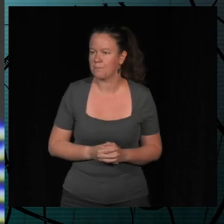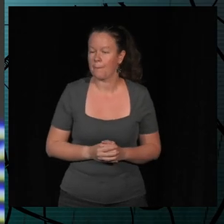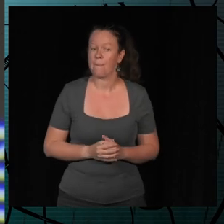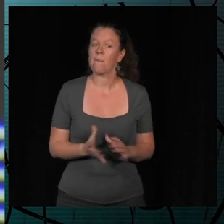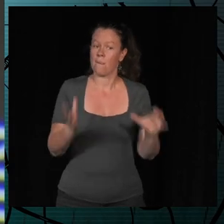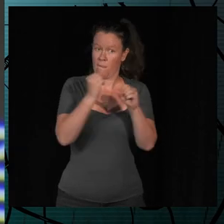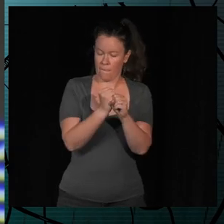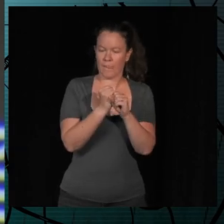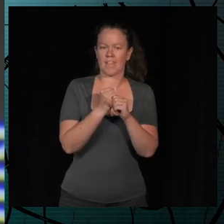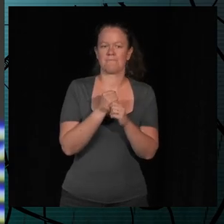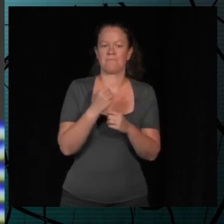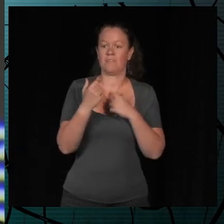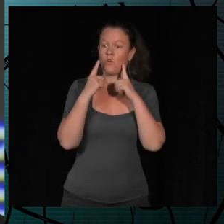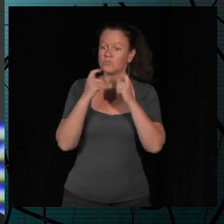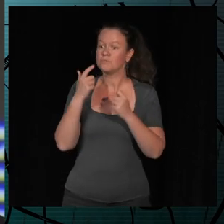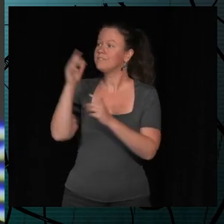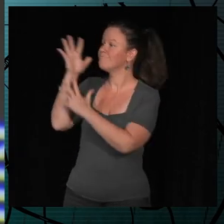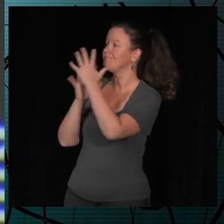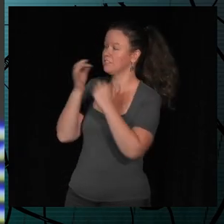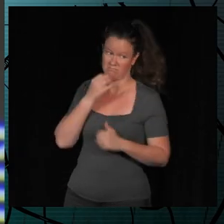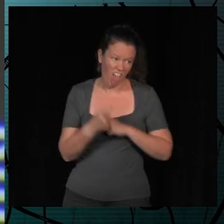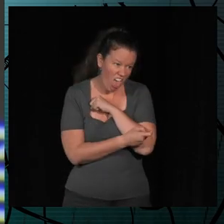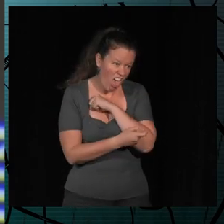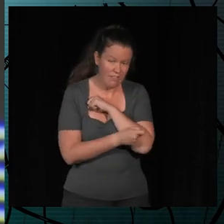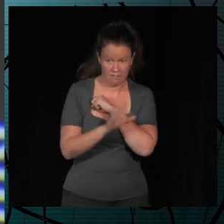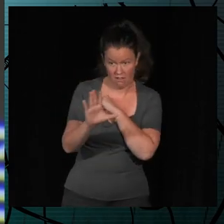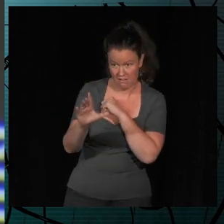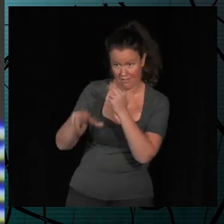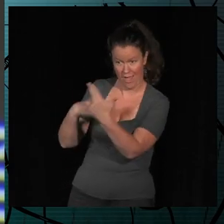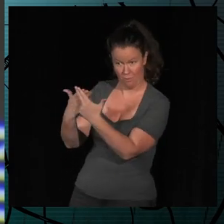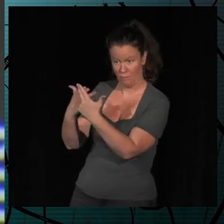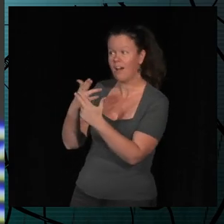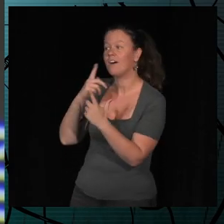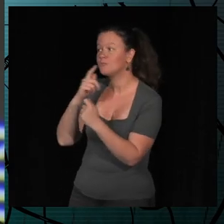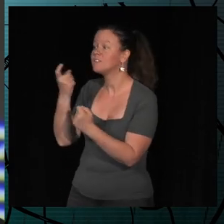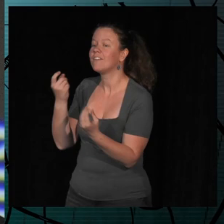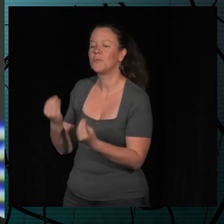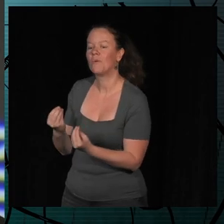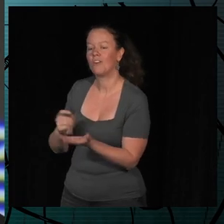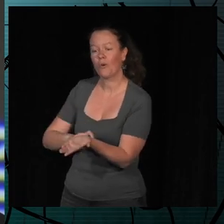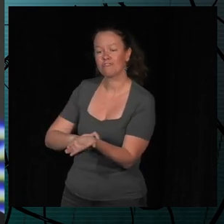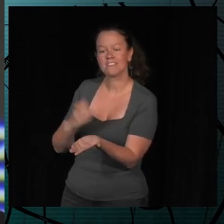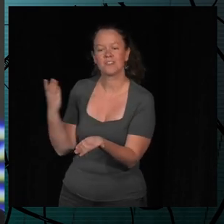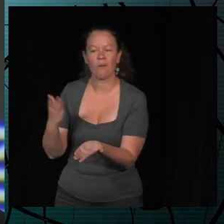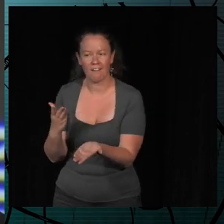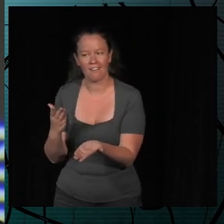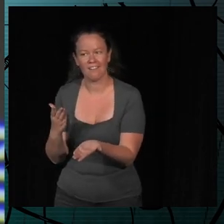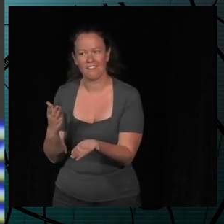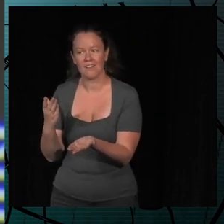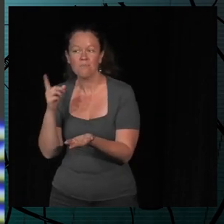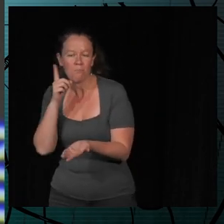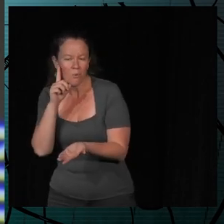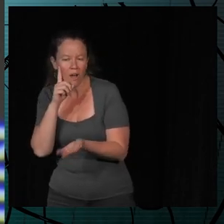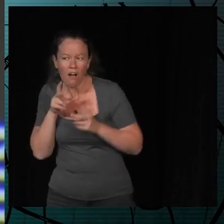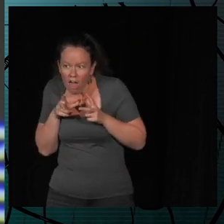mais il faut bien penser cause et origine la cause apparente n'est pas forcément l'origine du problème il y a des enfants qui peuvent être victimes decellement il y en a qui